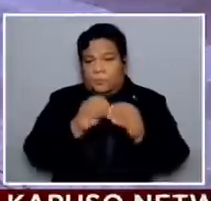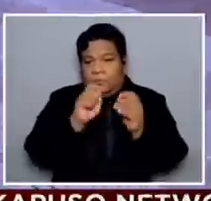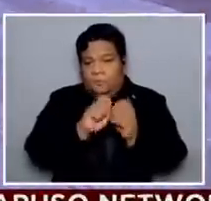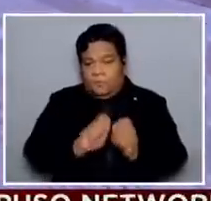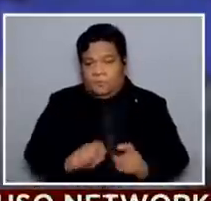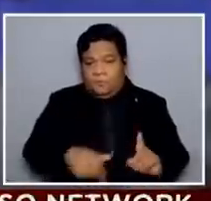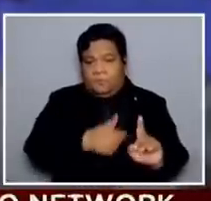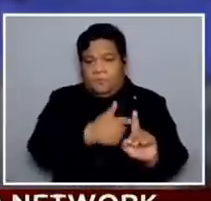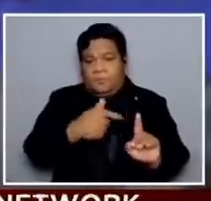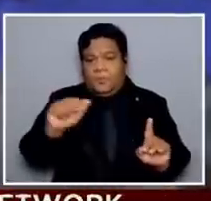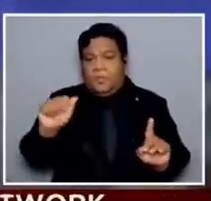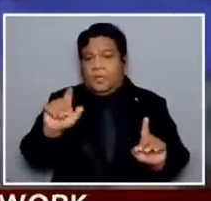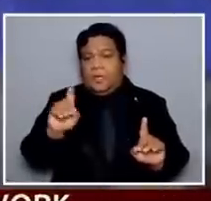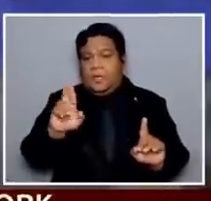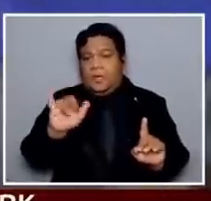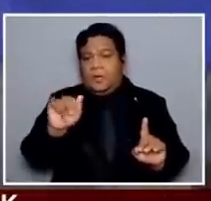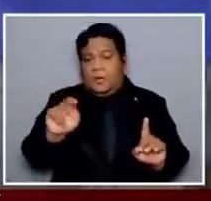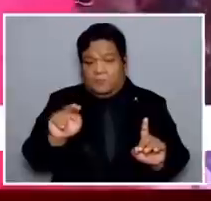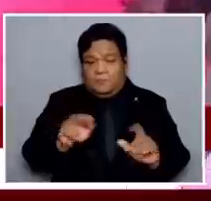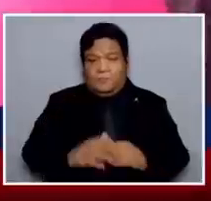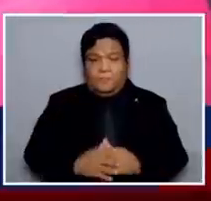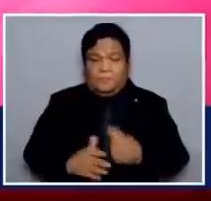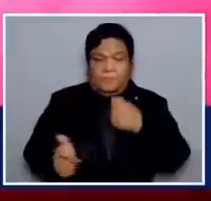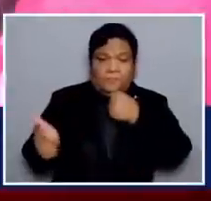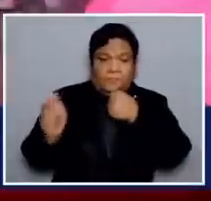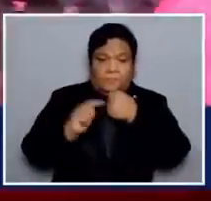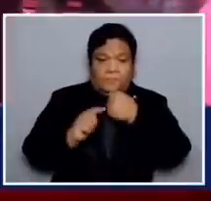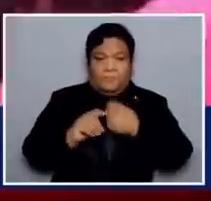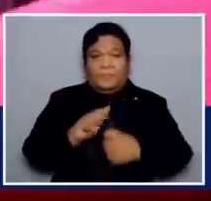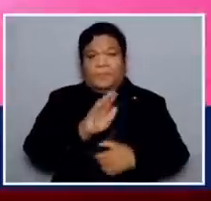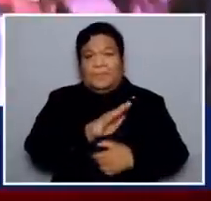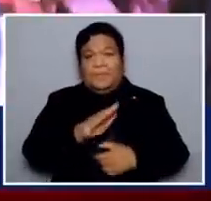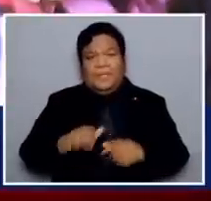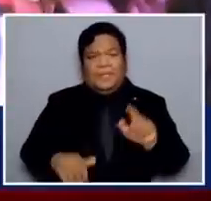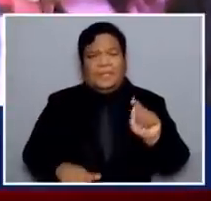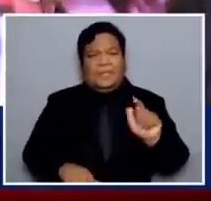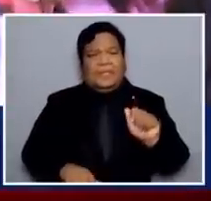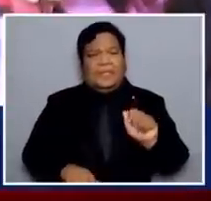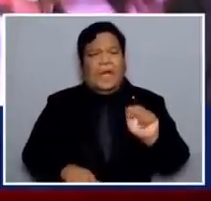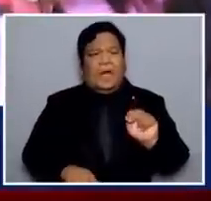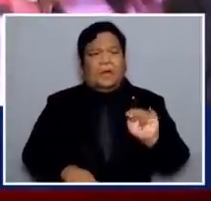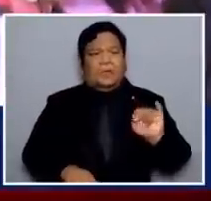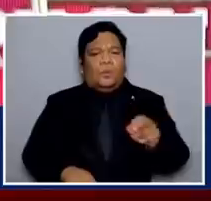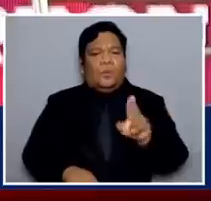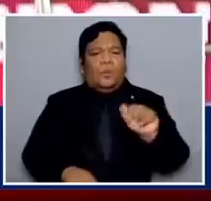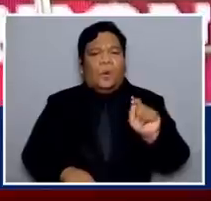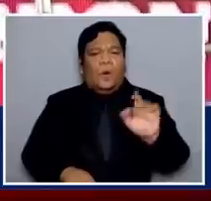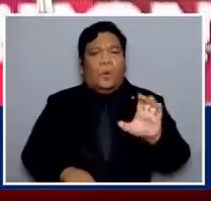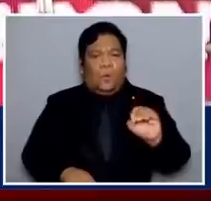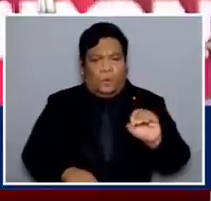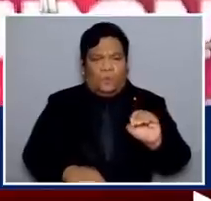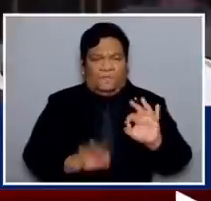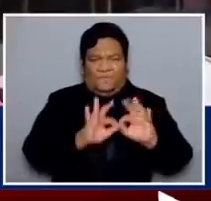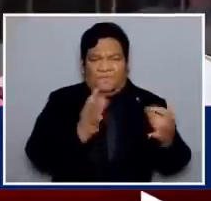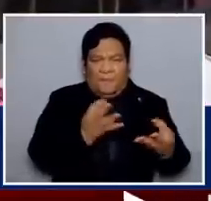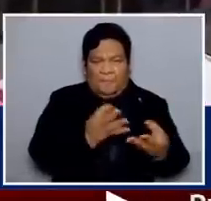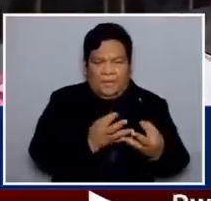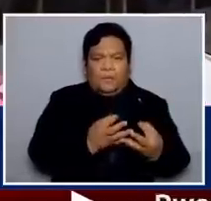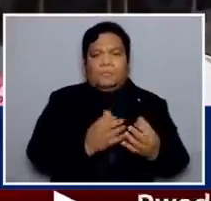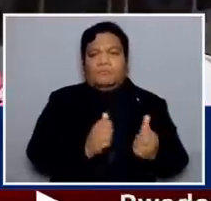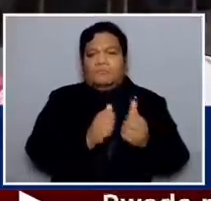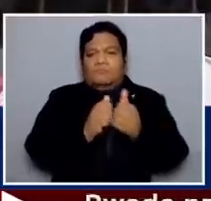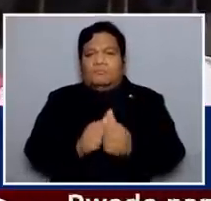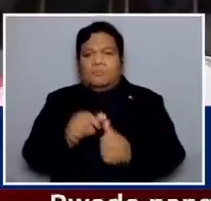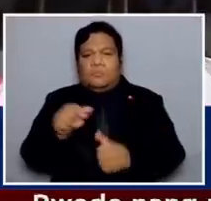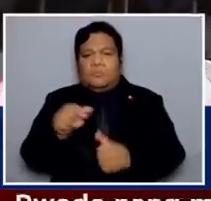Sinamahan ng pamilya Tanwatco ng Rizal ang kampanya ni Vice President Lenny Robredo, Senador Kiko Pangilinan at kanilang ticket sa isang